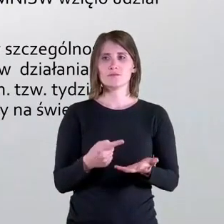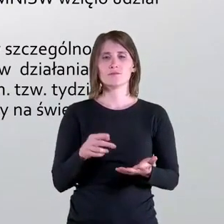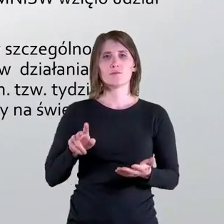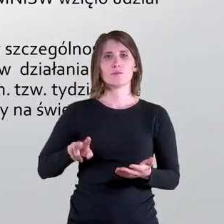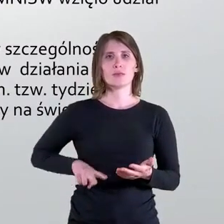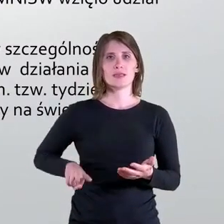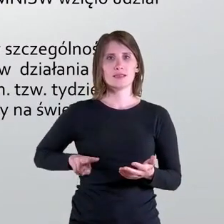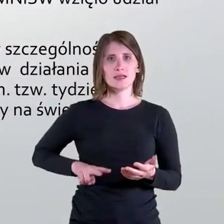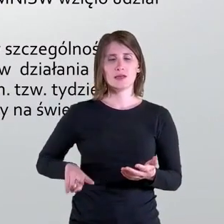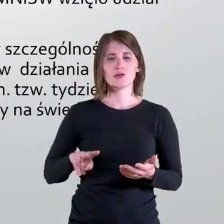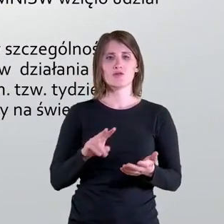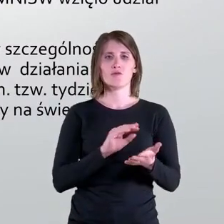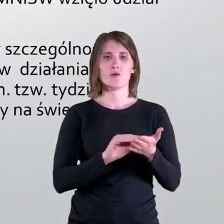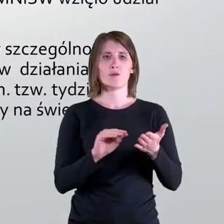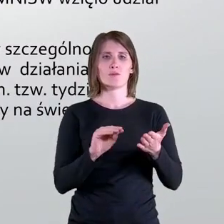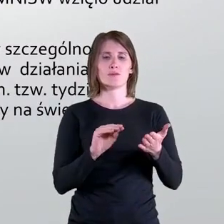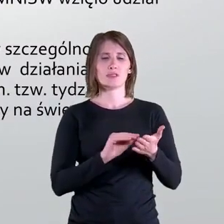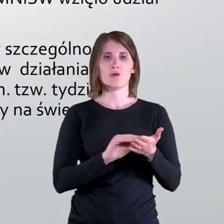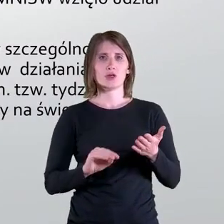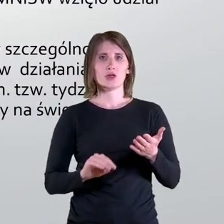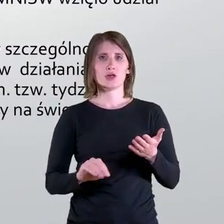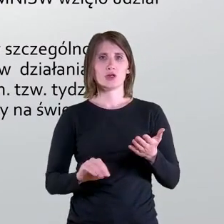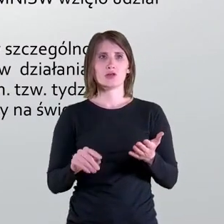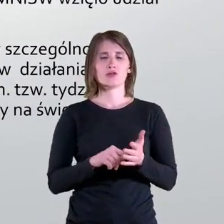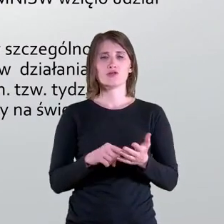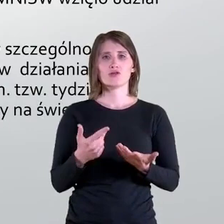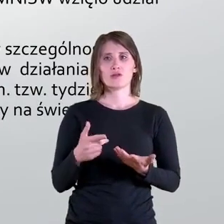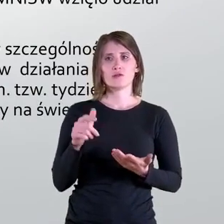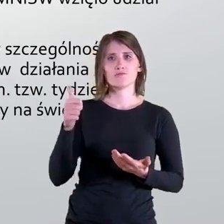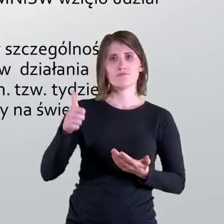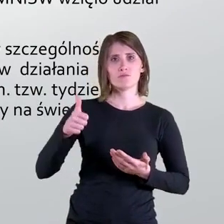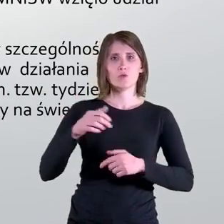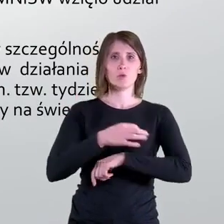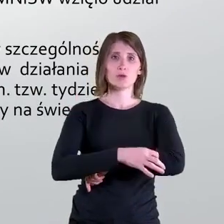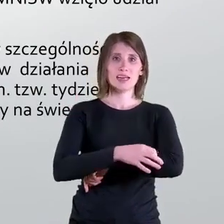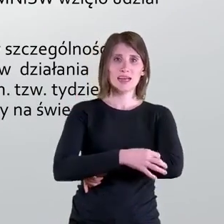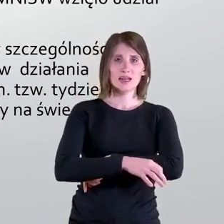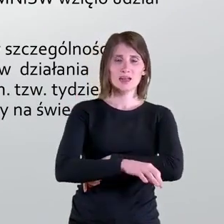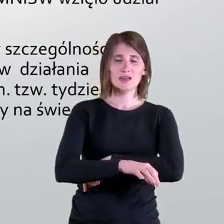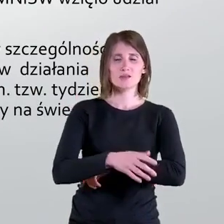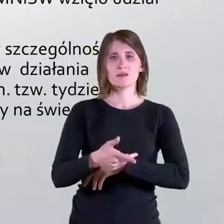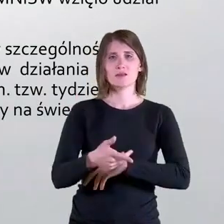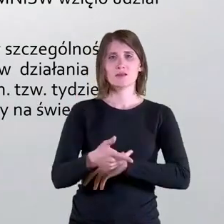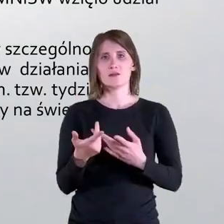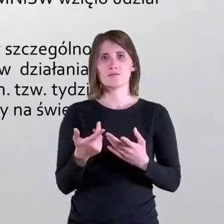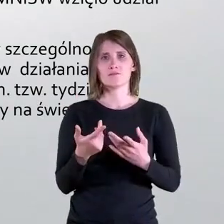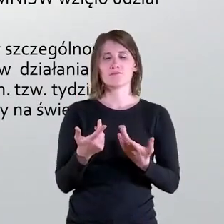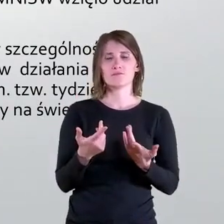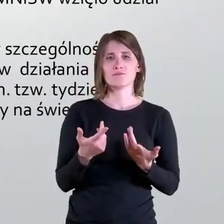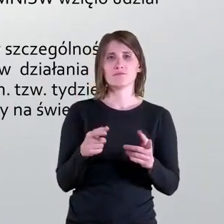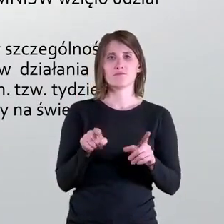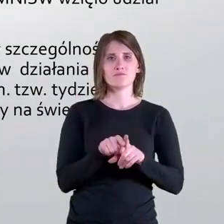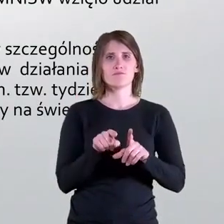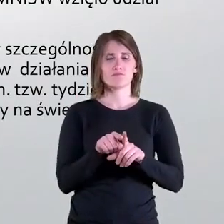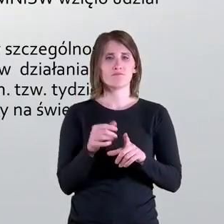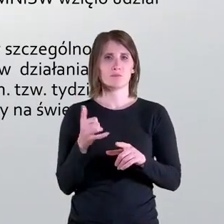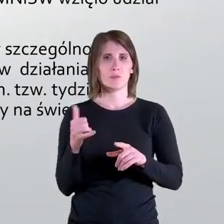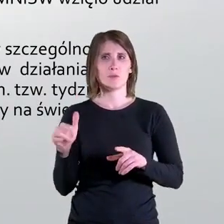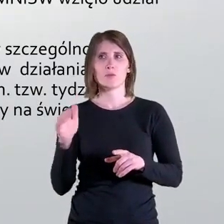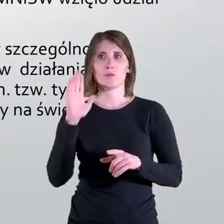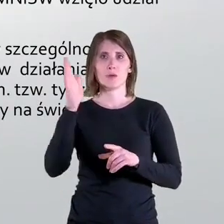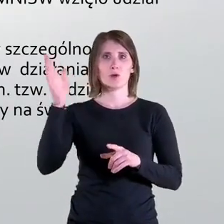Ministerstwo wskazuje tutaj że same jednostki uczelnie szczególności właśnie